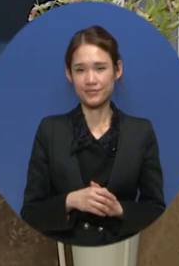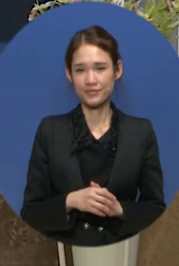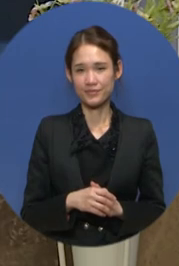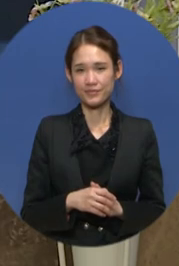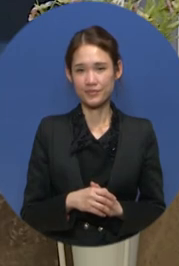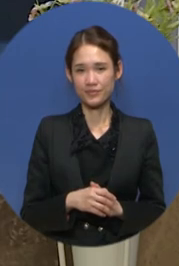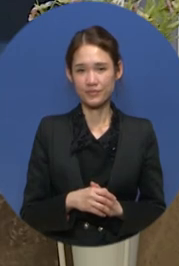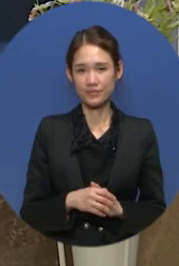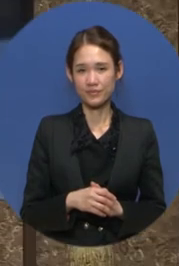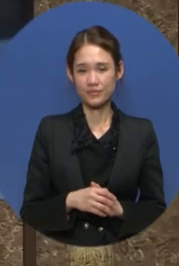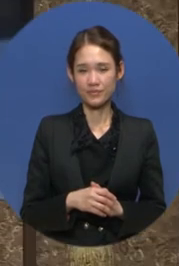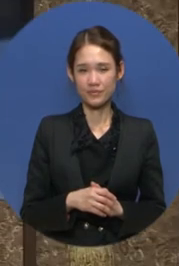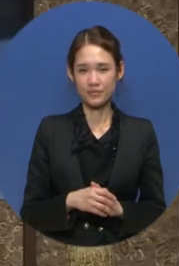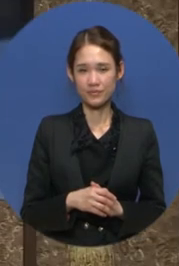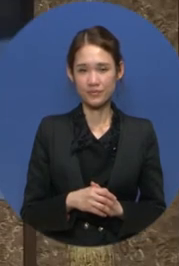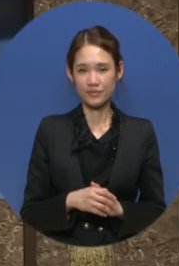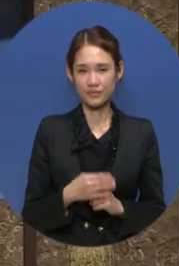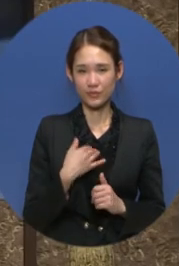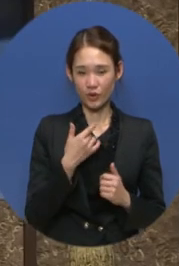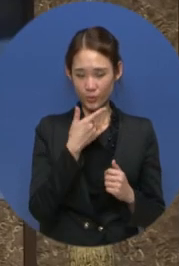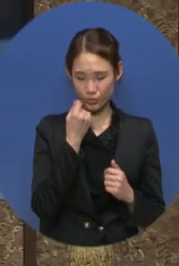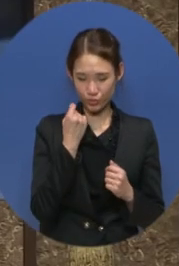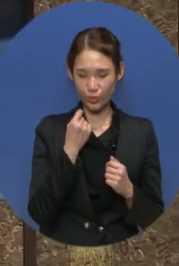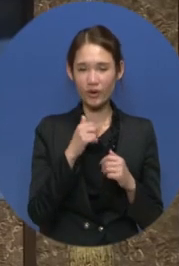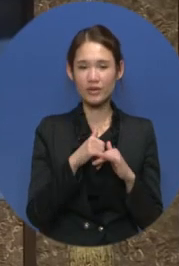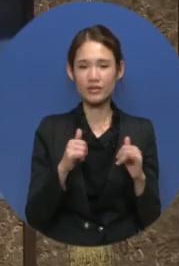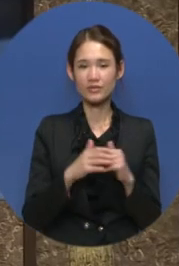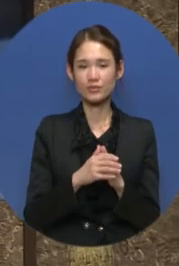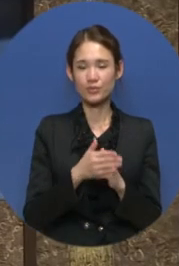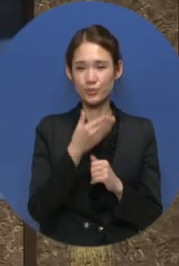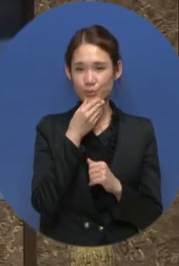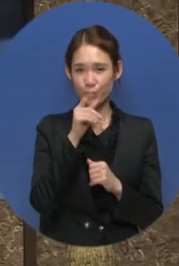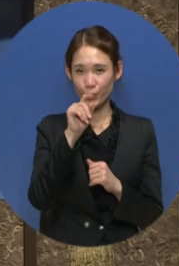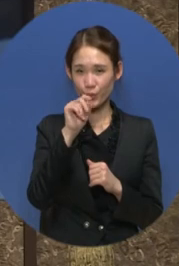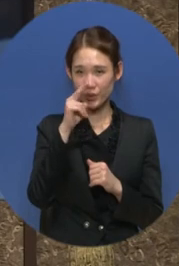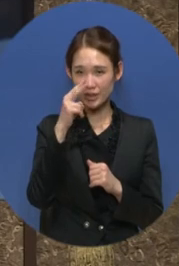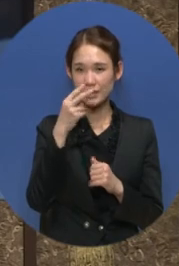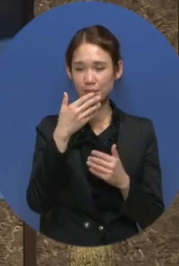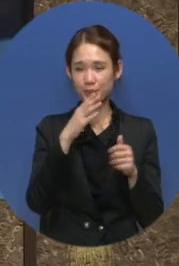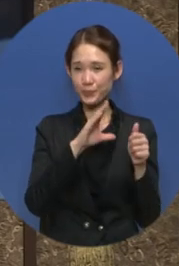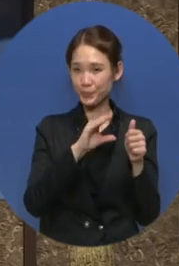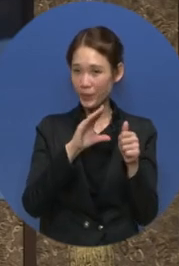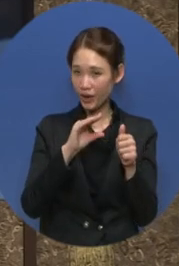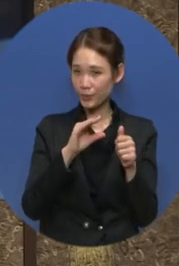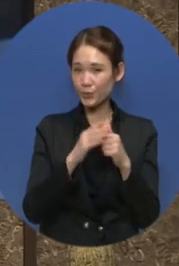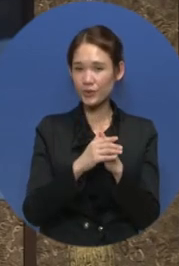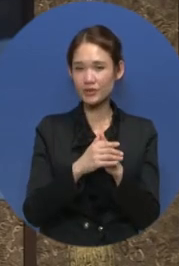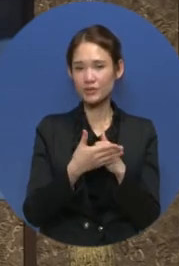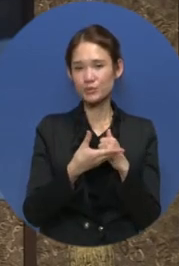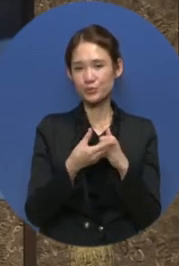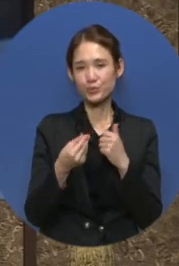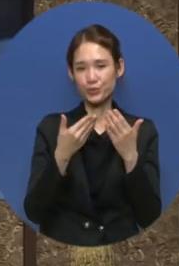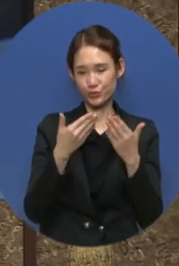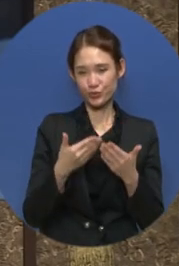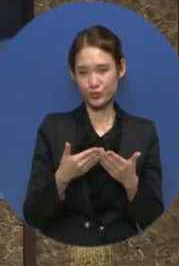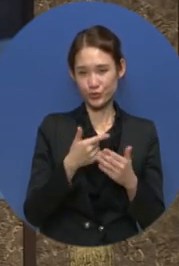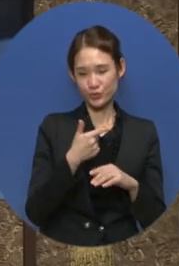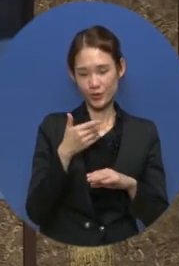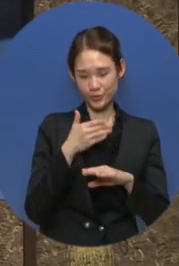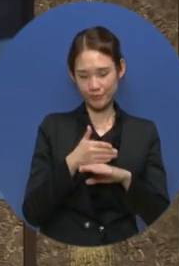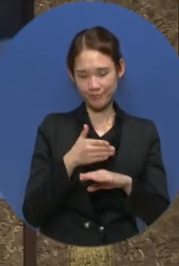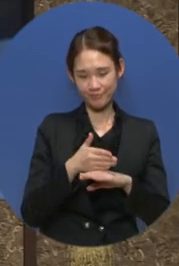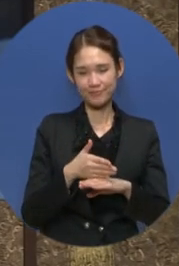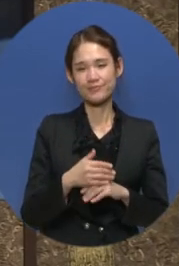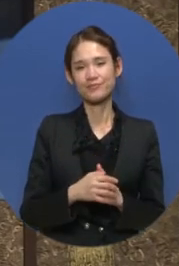네. 이렇게 저같이 부족한 사람을 이렇게 우리 그 복지TV에서 초대해 주셔가지고